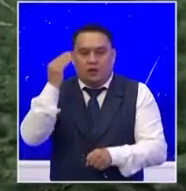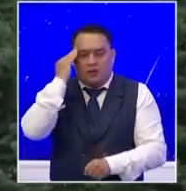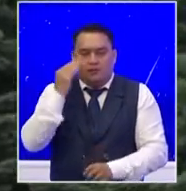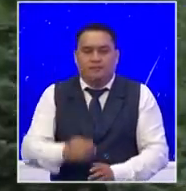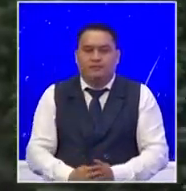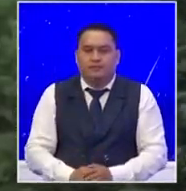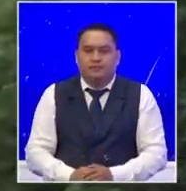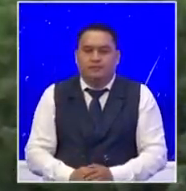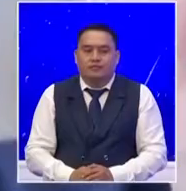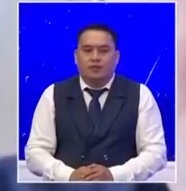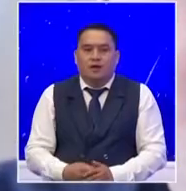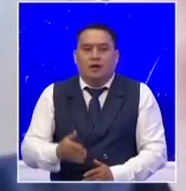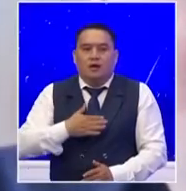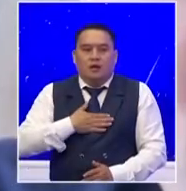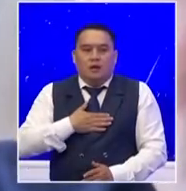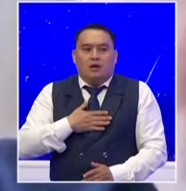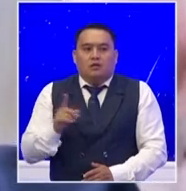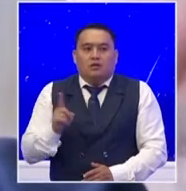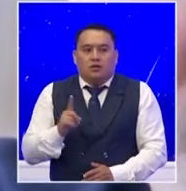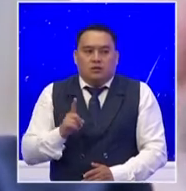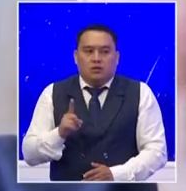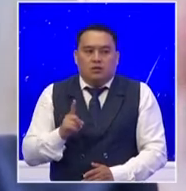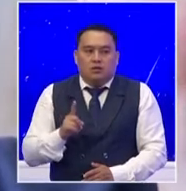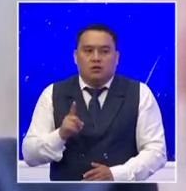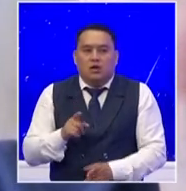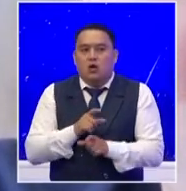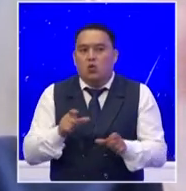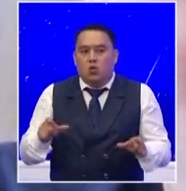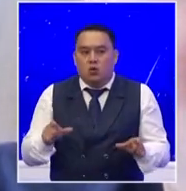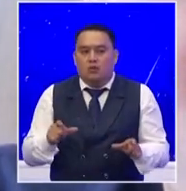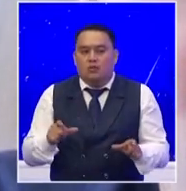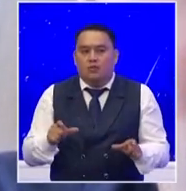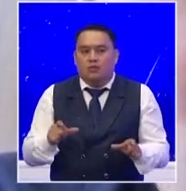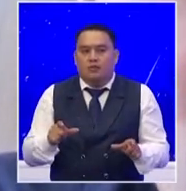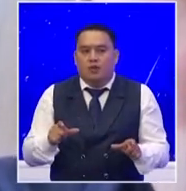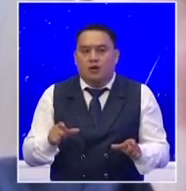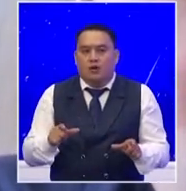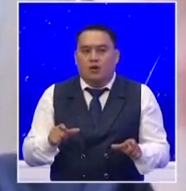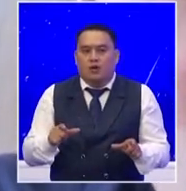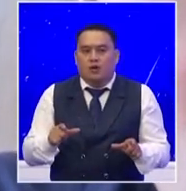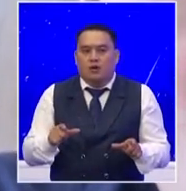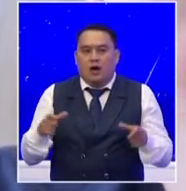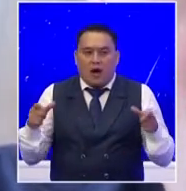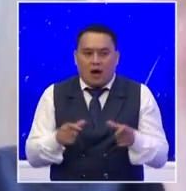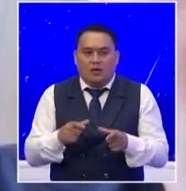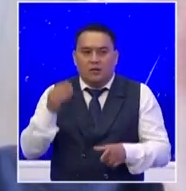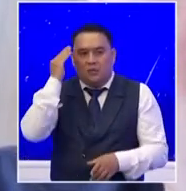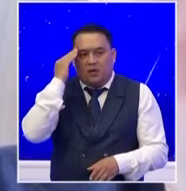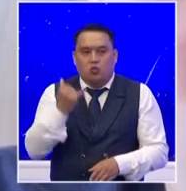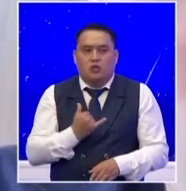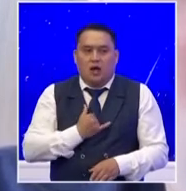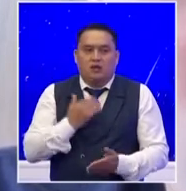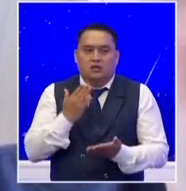Анастасия. И на самом деле все такое, что люди, наверное, во многом относятся, и карантинные меры у нас,